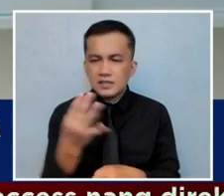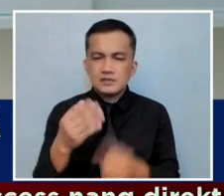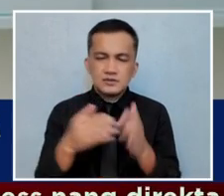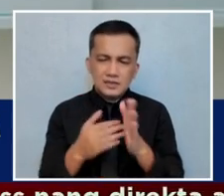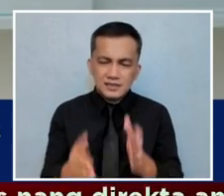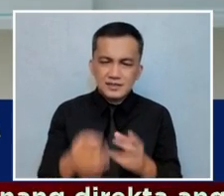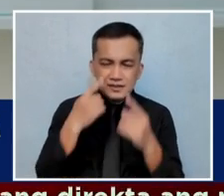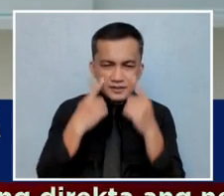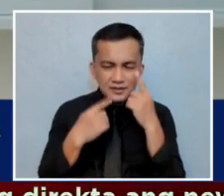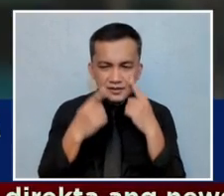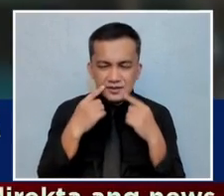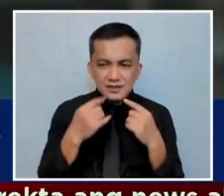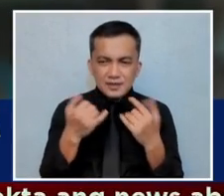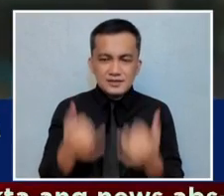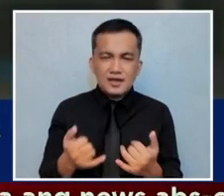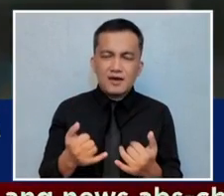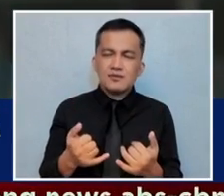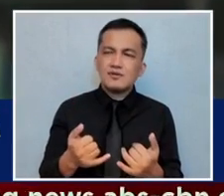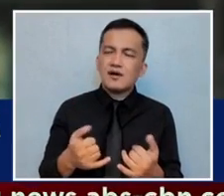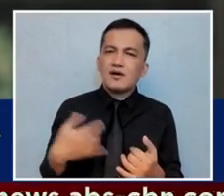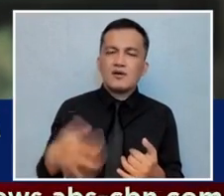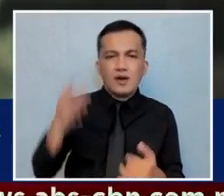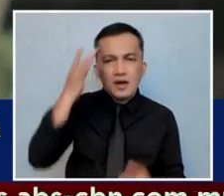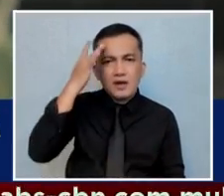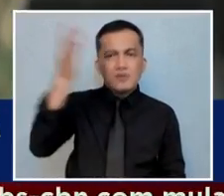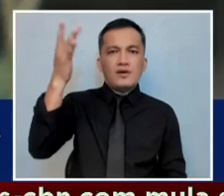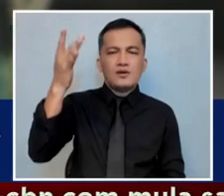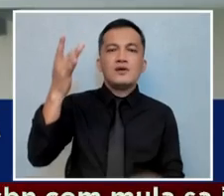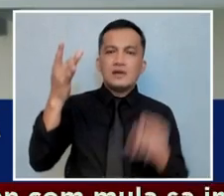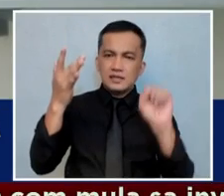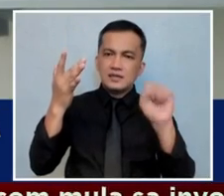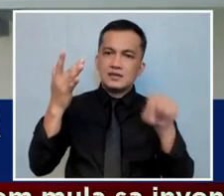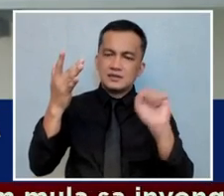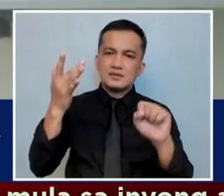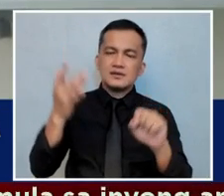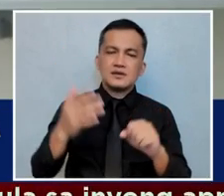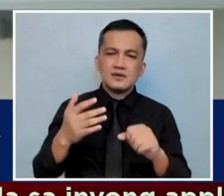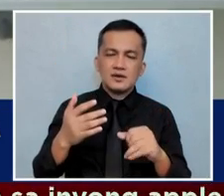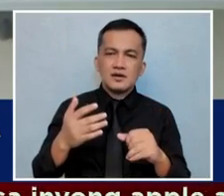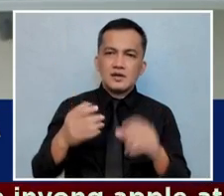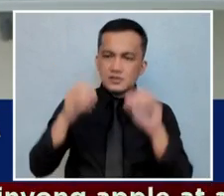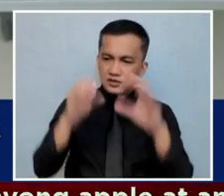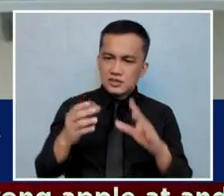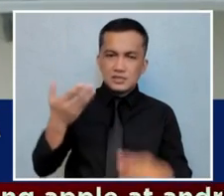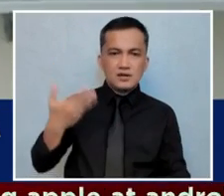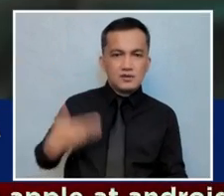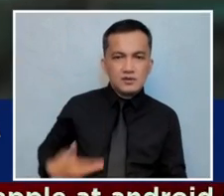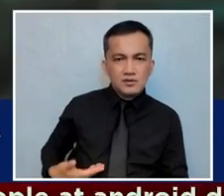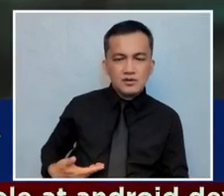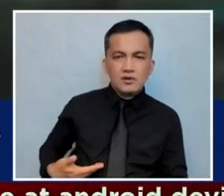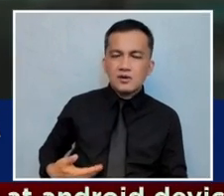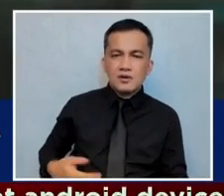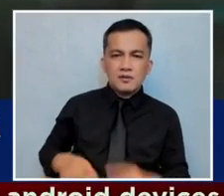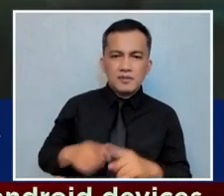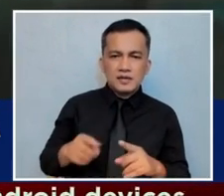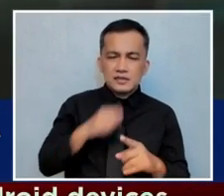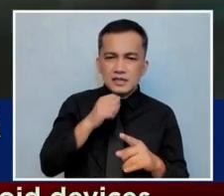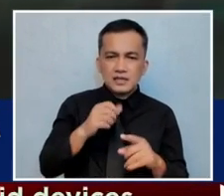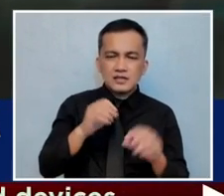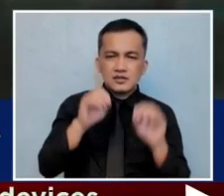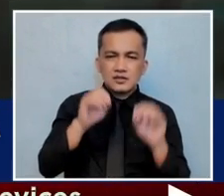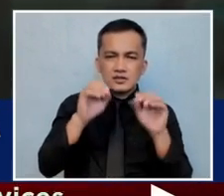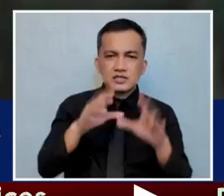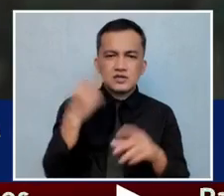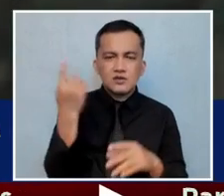ngayon ko lang napatunayan na oo, guro ako, pero hindi ako guro lang.